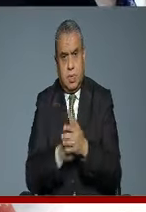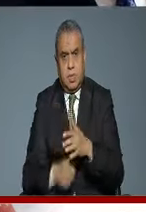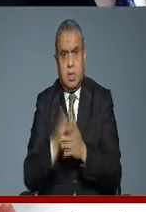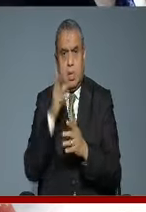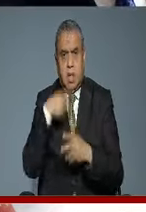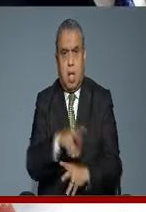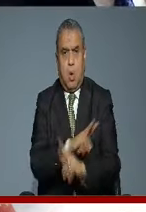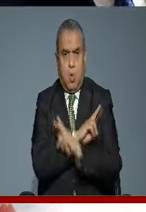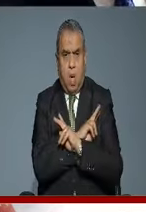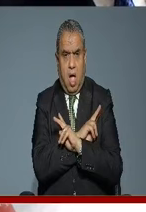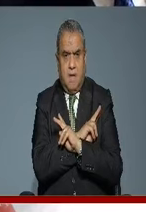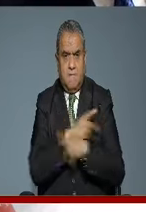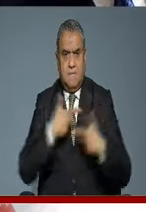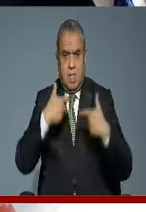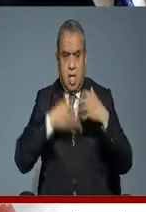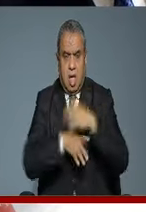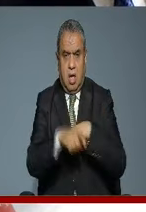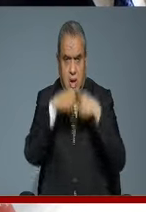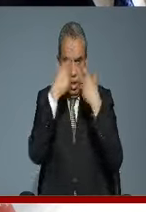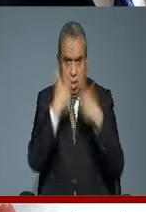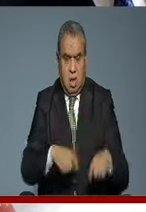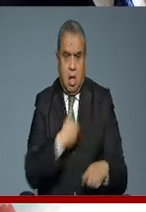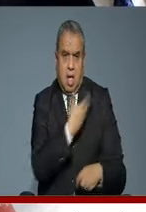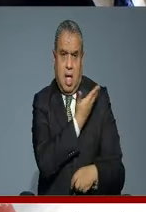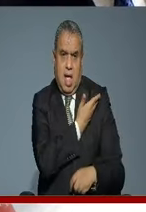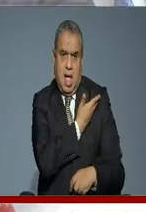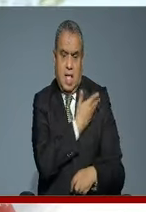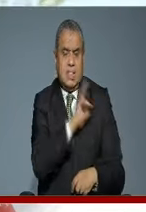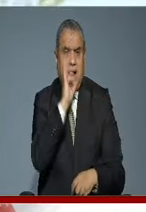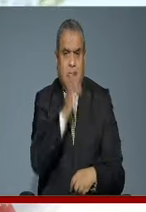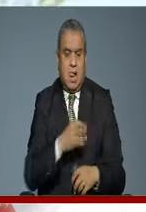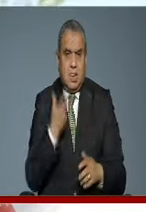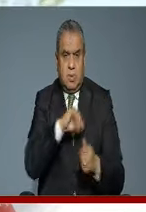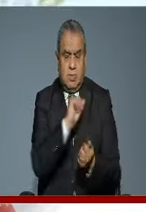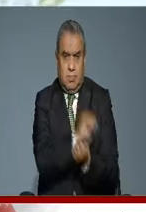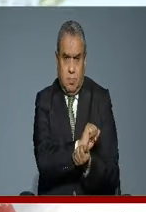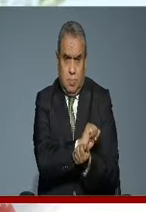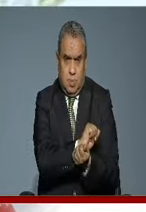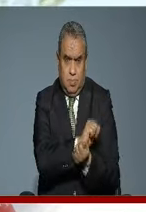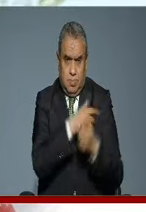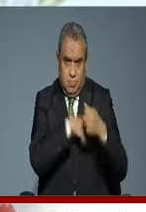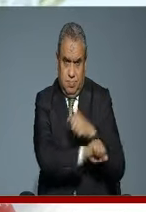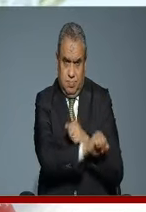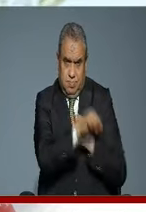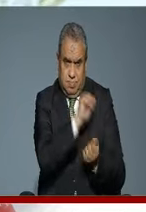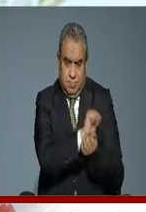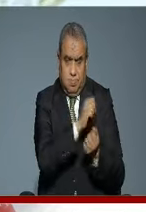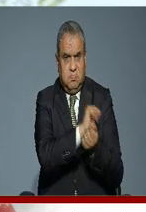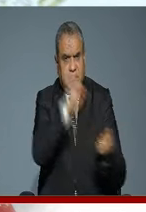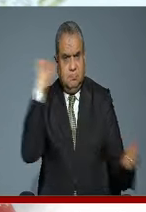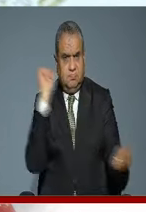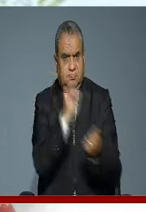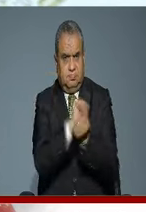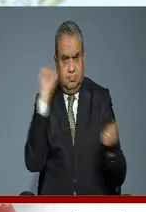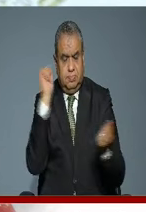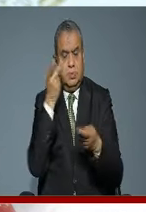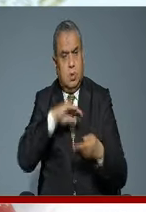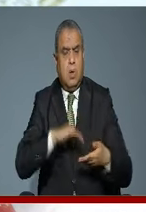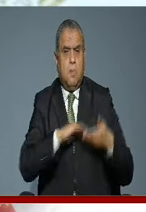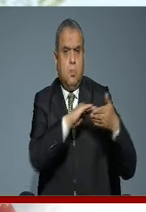النار في قطاع غزة وإطلاق سراح الرهائن والمسجونين وإدخال